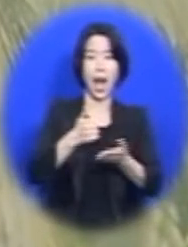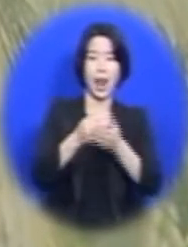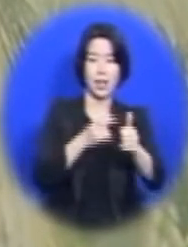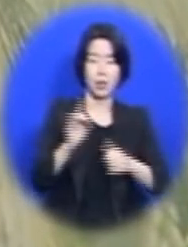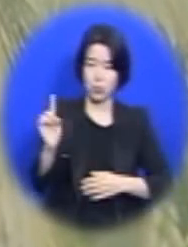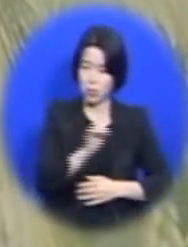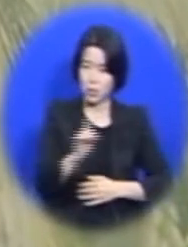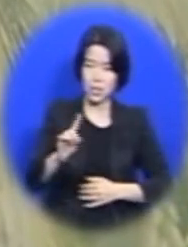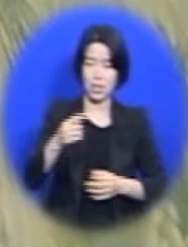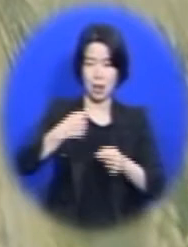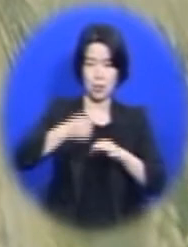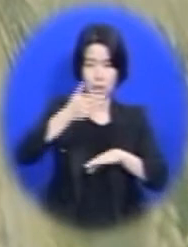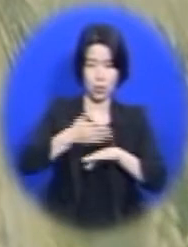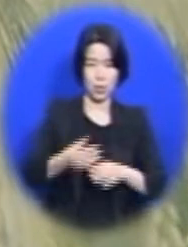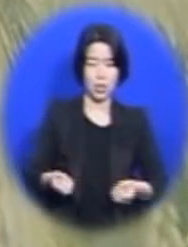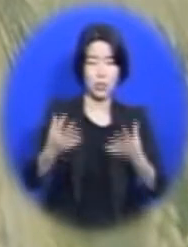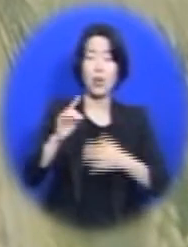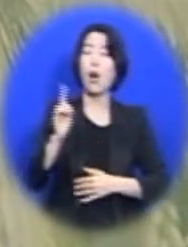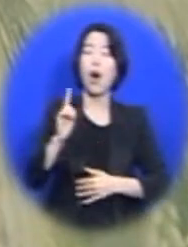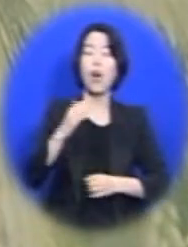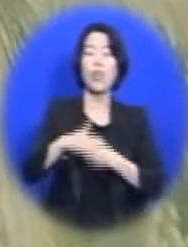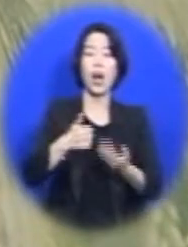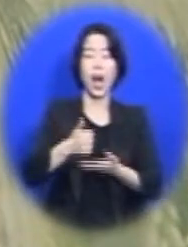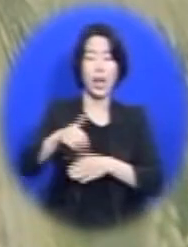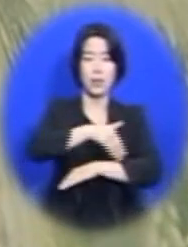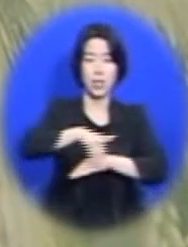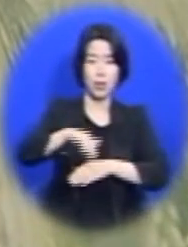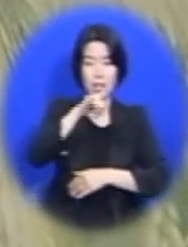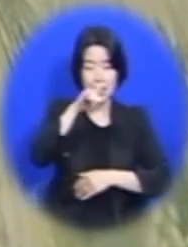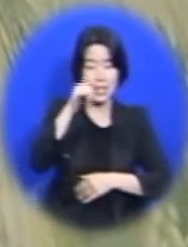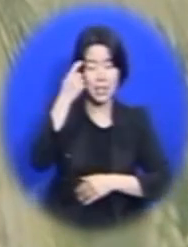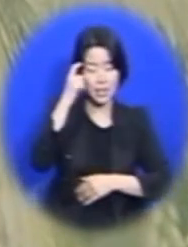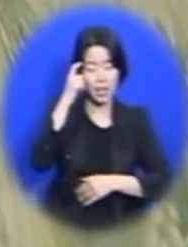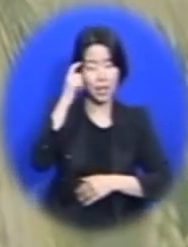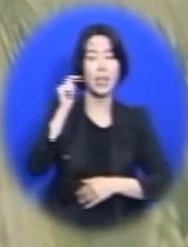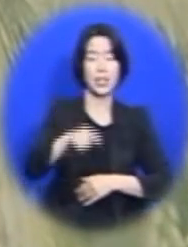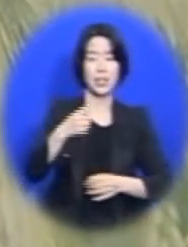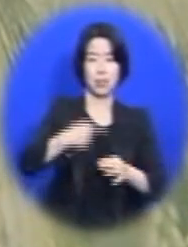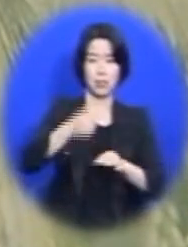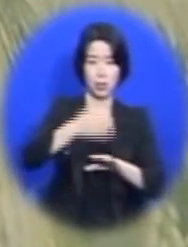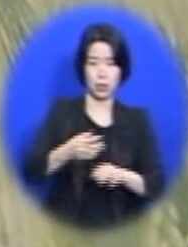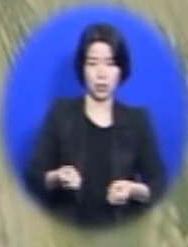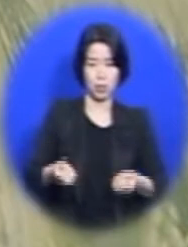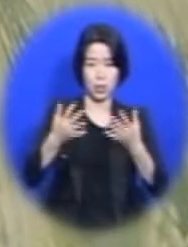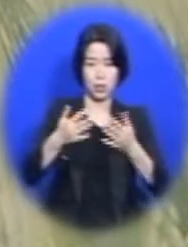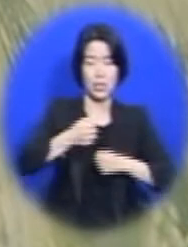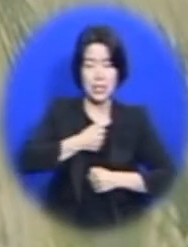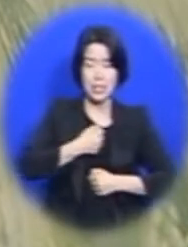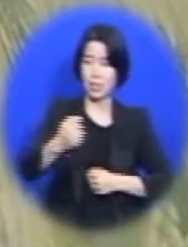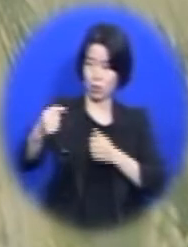도대체 맥주감사주의에는 어떤 하나님의 계획이 있으시길래 이 맥주감사주의를 지키라고 하시는